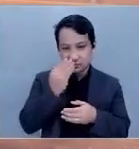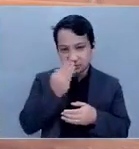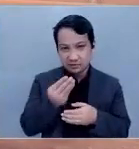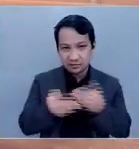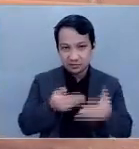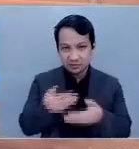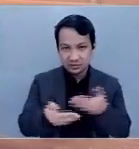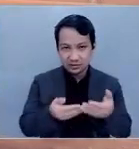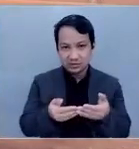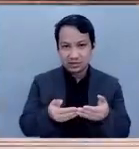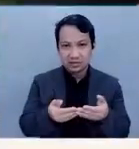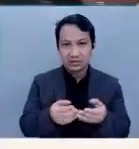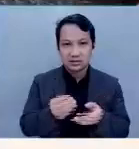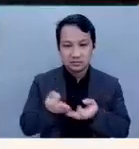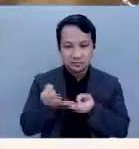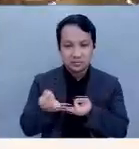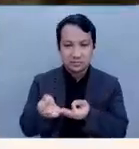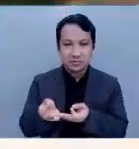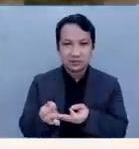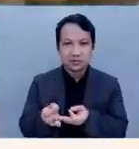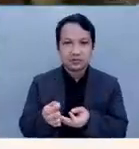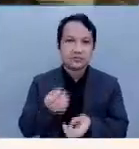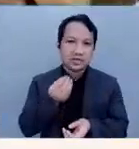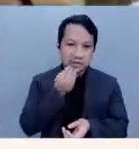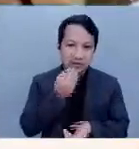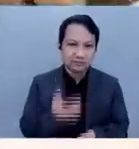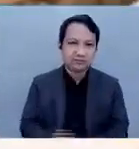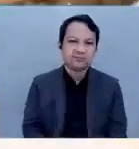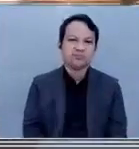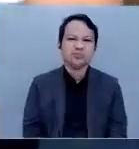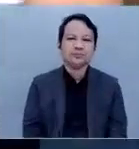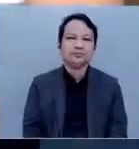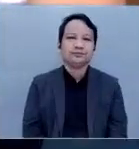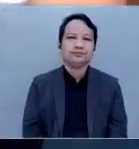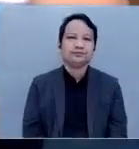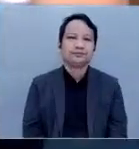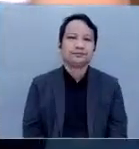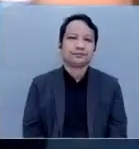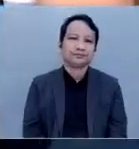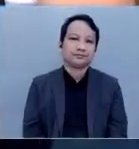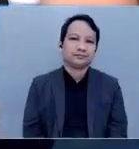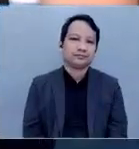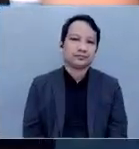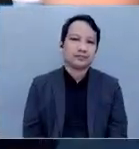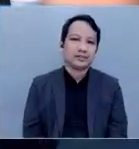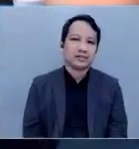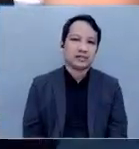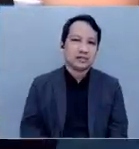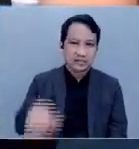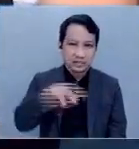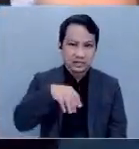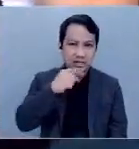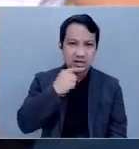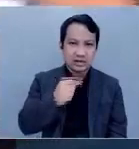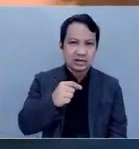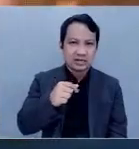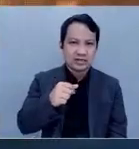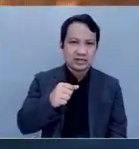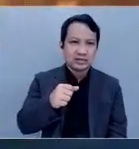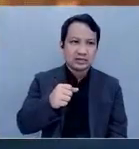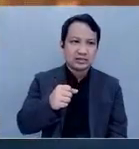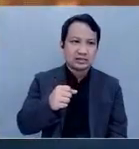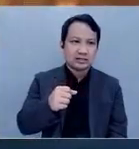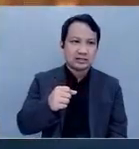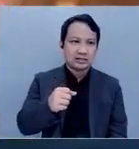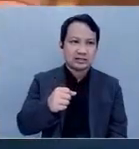tapos unti-unti, magugustuhan nila yan. Yan pala, okay. Malasa muna siya. Oo, malasa muna. Kasi kung anong makagis na ng